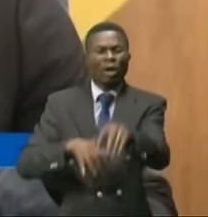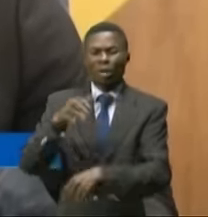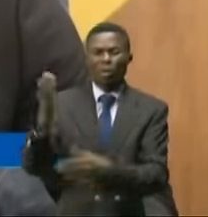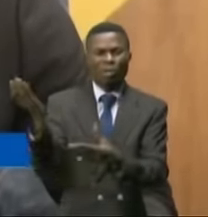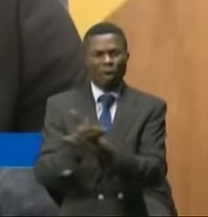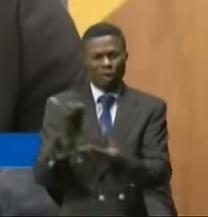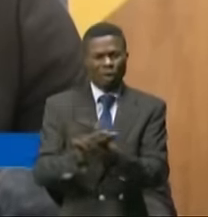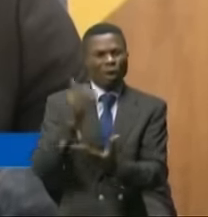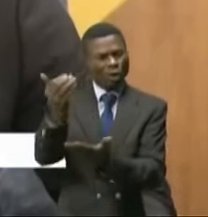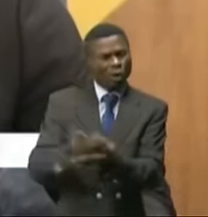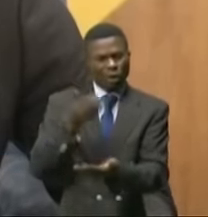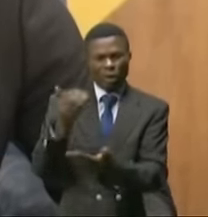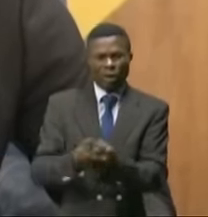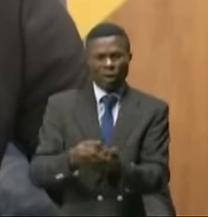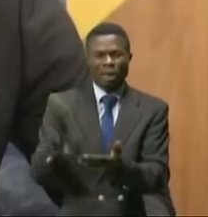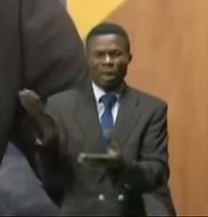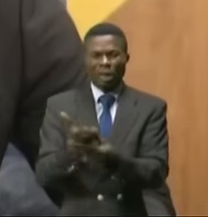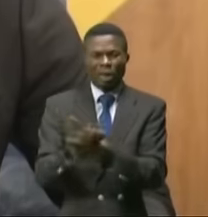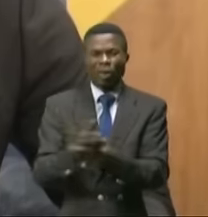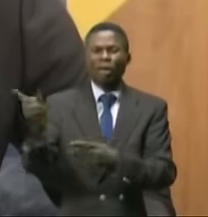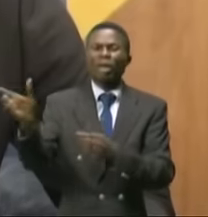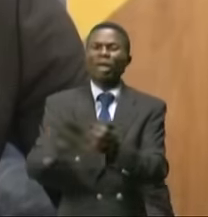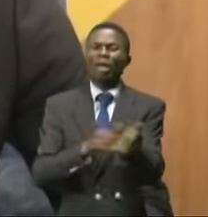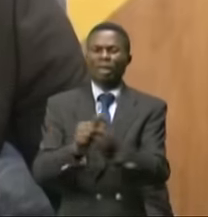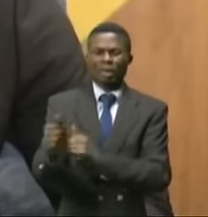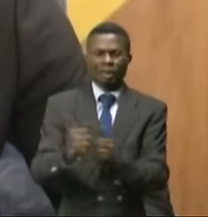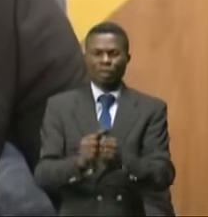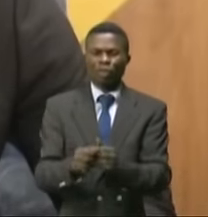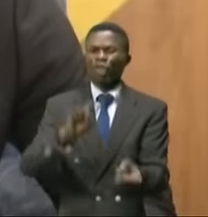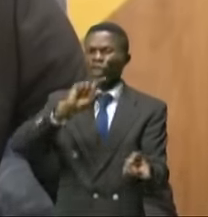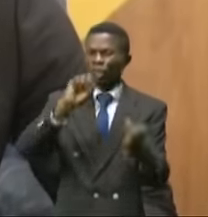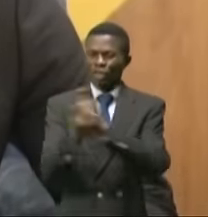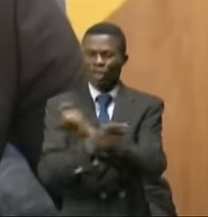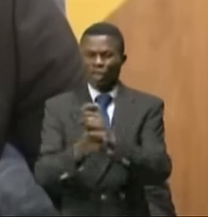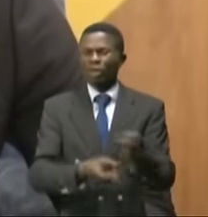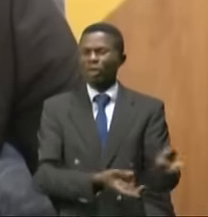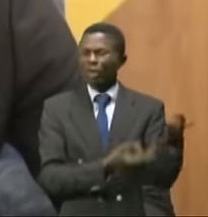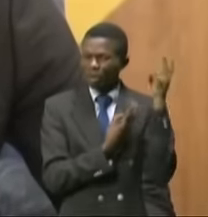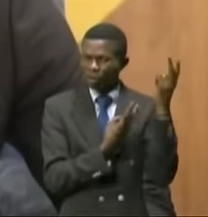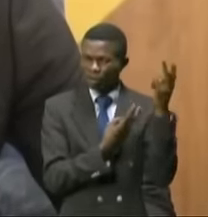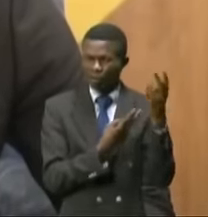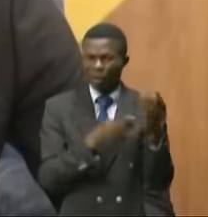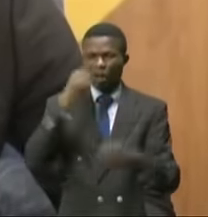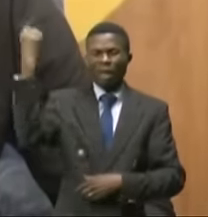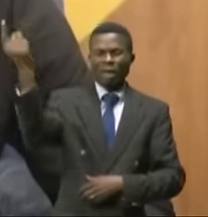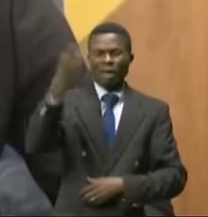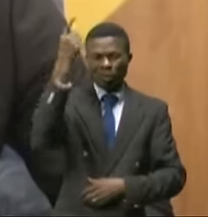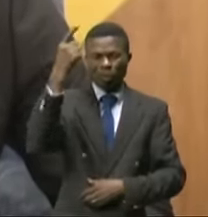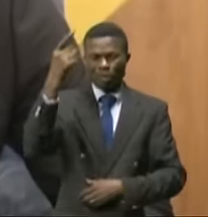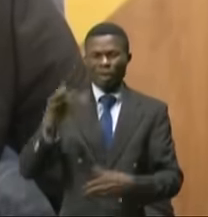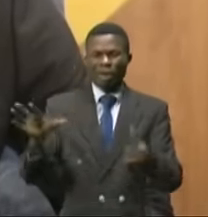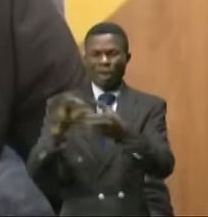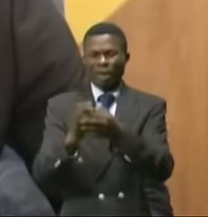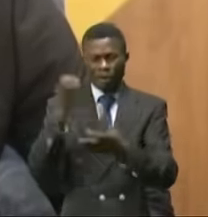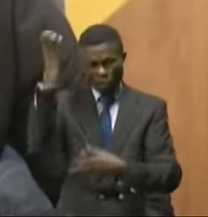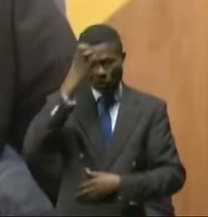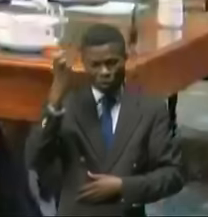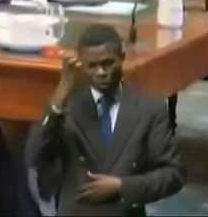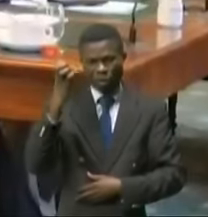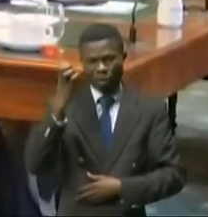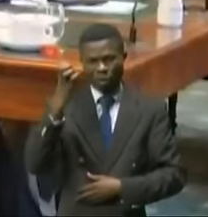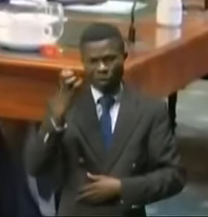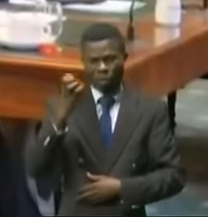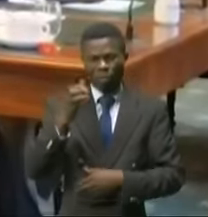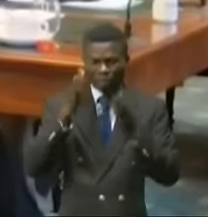protocole qui contredit en fait toutes les valeurs d'humanité sur lesquelles l'Union européenne